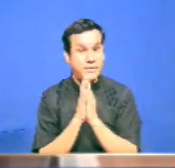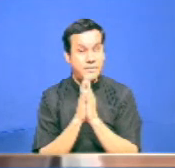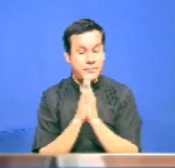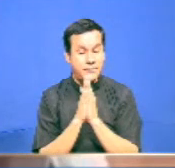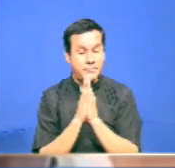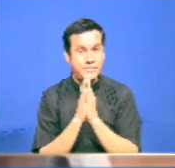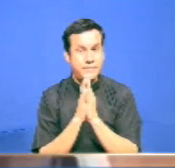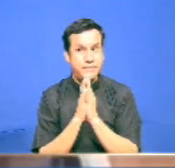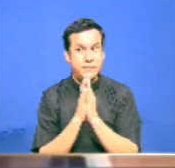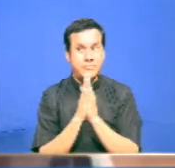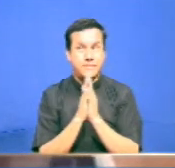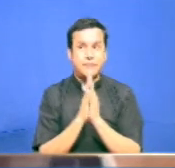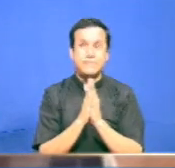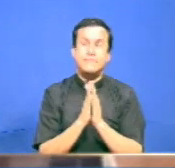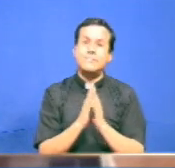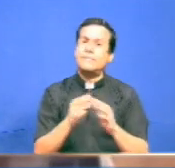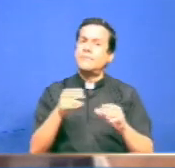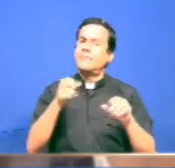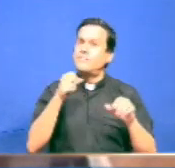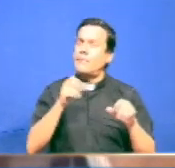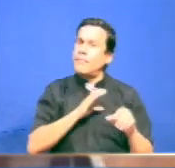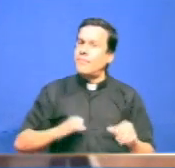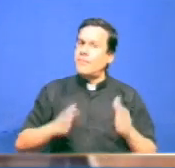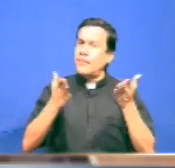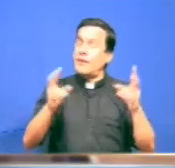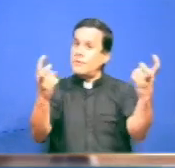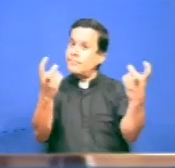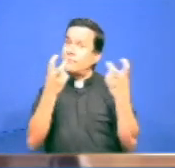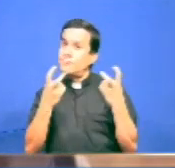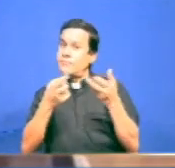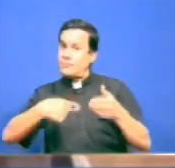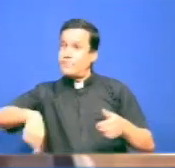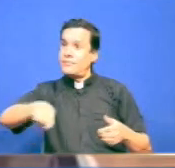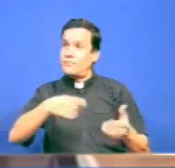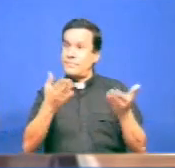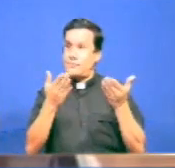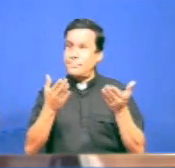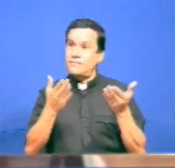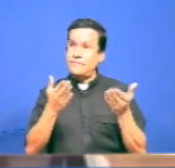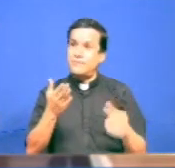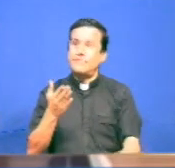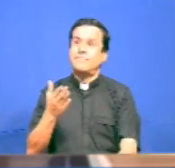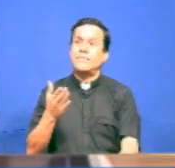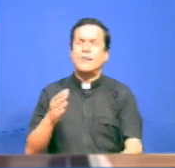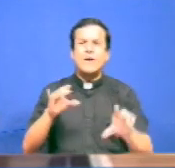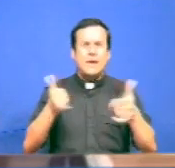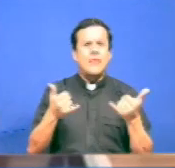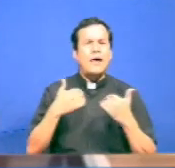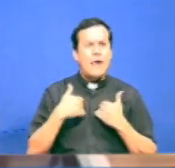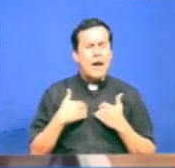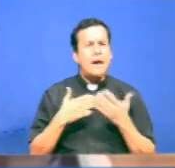Mtazamaji na msikilizaji unayenisikiliza au kunitizama, nafasi twatua sasa ni kujitoa